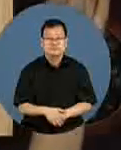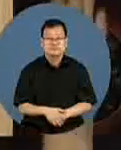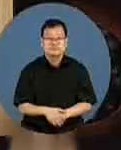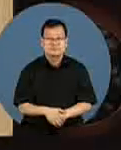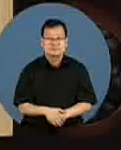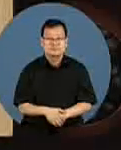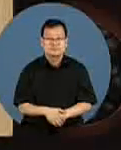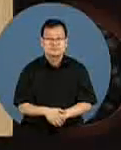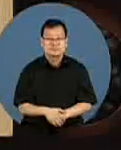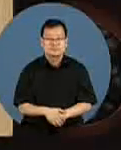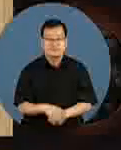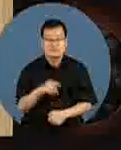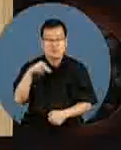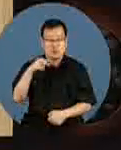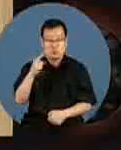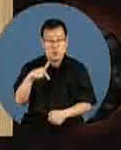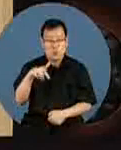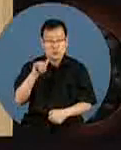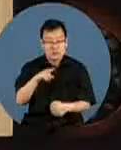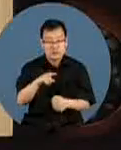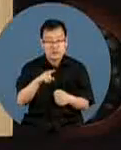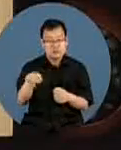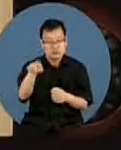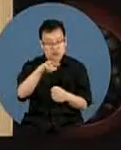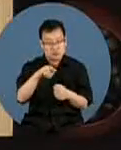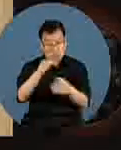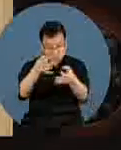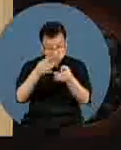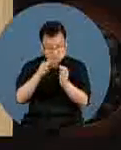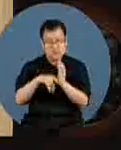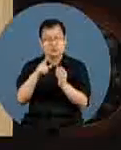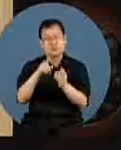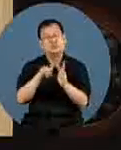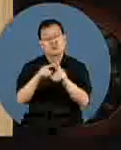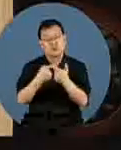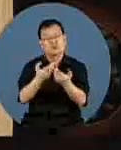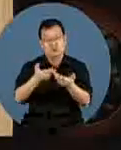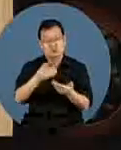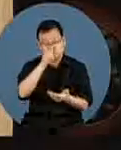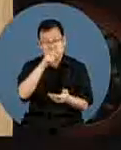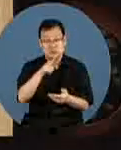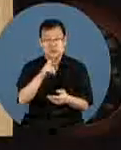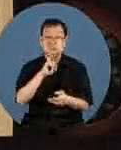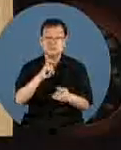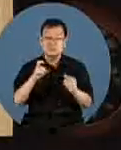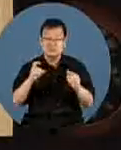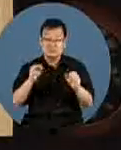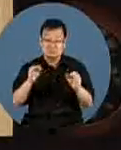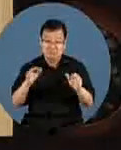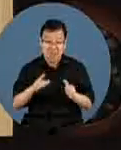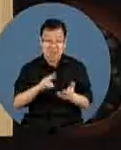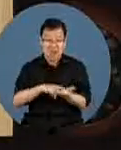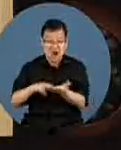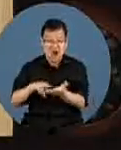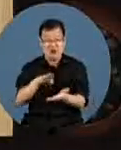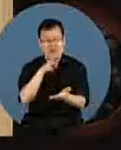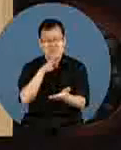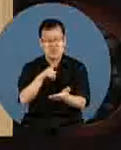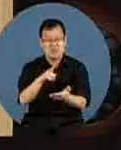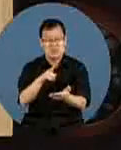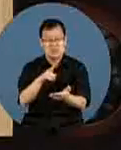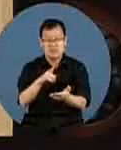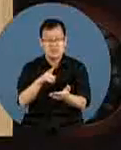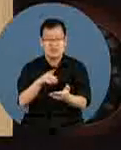네. 시청자 여러분께서는 속기라는 점을 좀 이해해 주셨으면 좋겠습니다. 네. 10분에 한 판을 든다는 건 물론